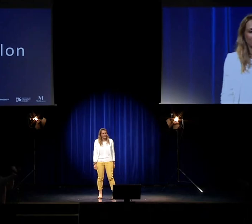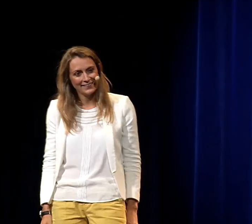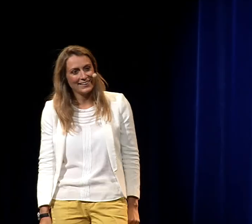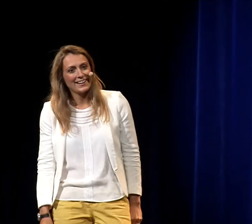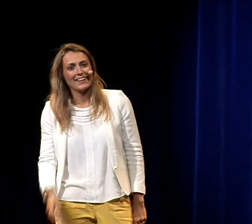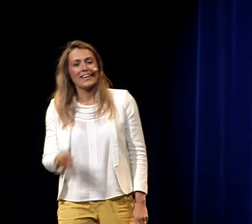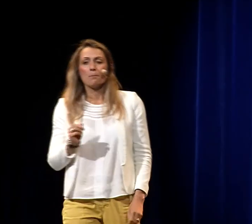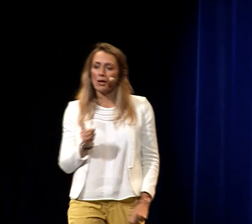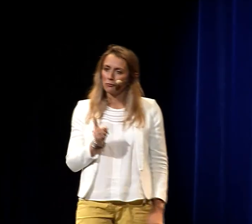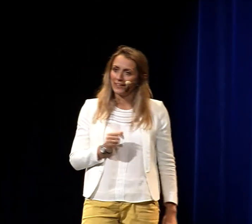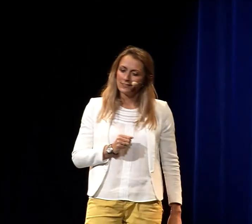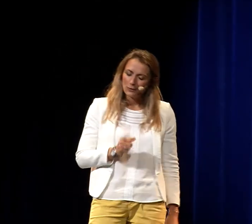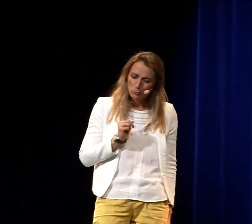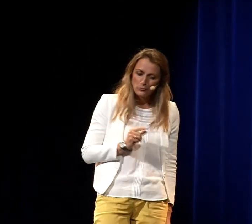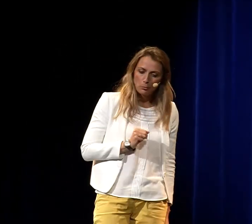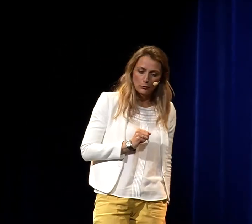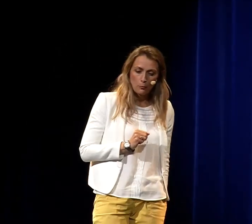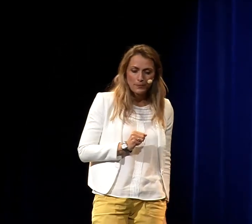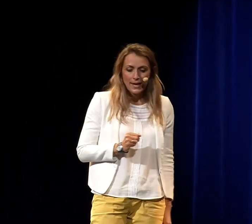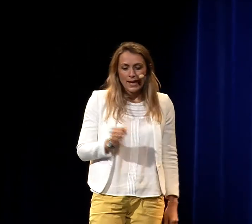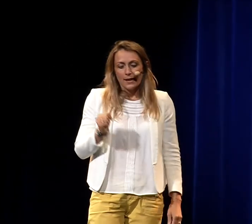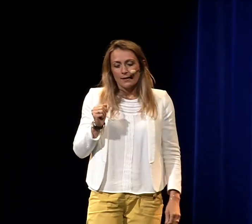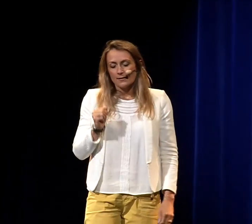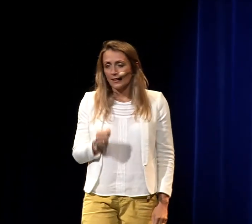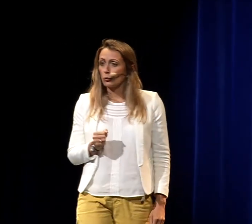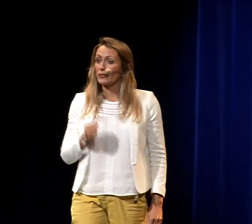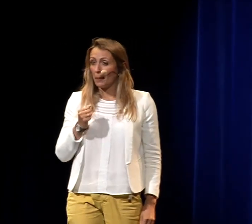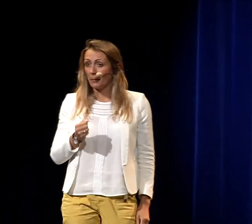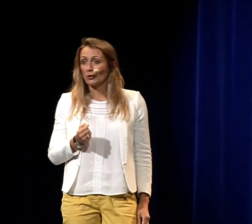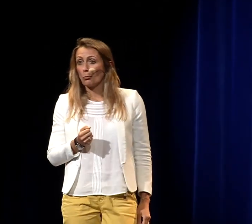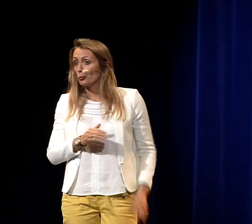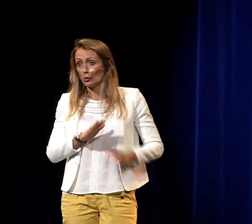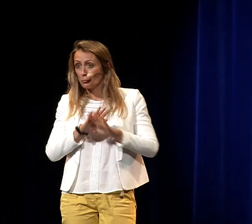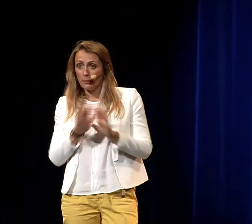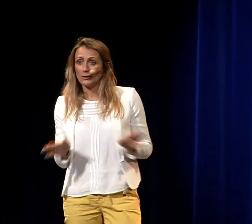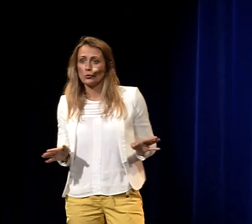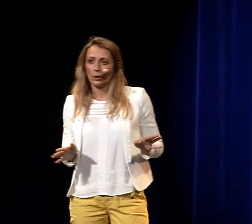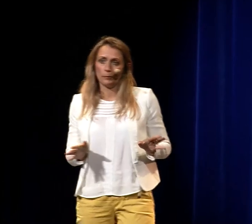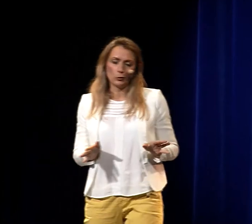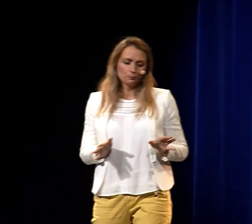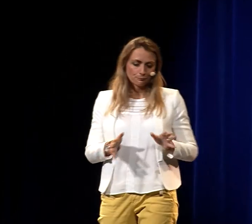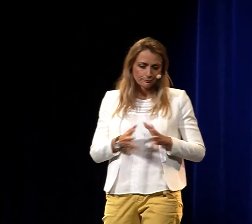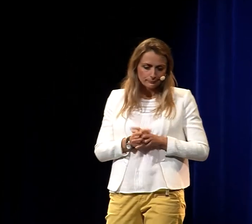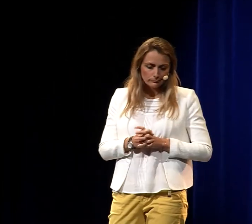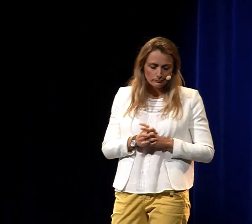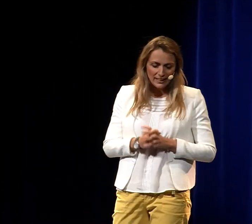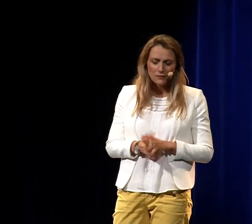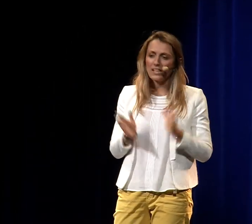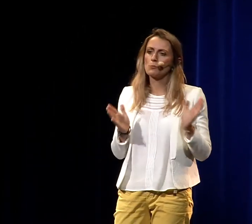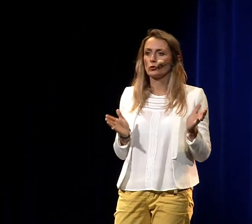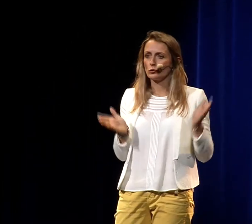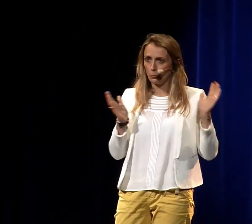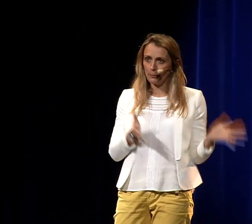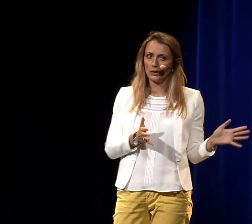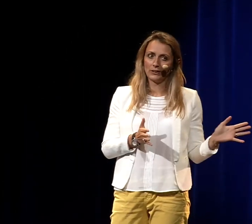complètement craqué. Mais en fait, le plus important, c'est que ça m'a permis de comprendre que je ne pouvais pas tout gérer en même temps. Et